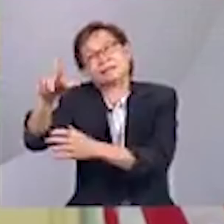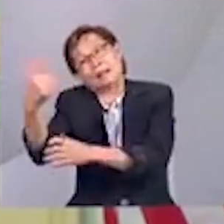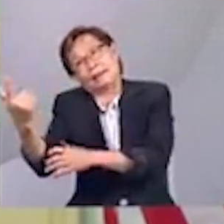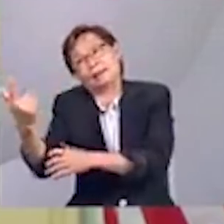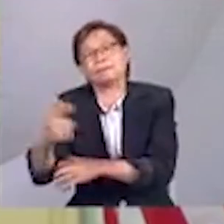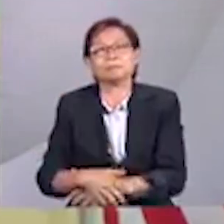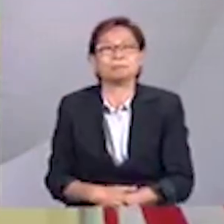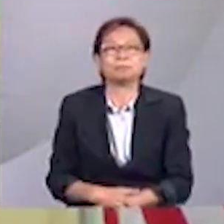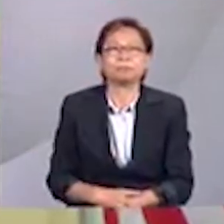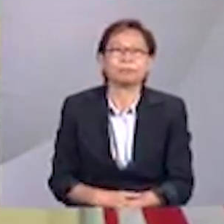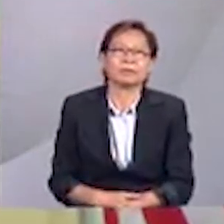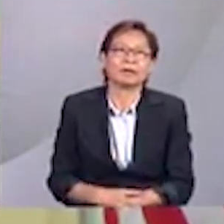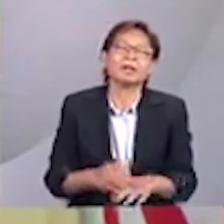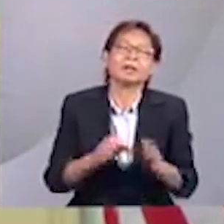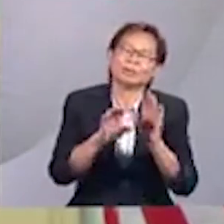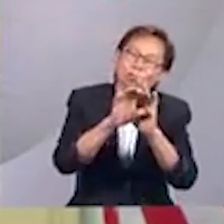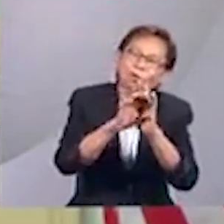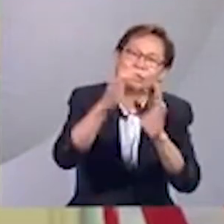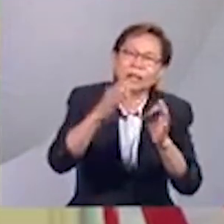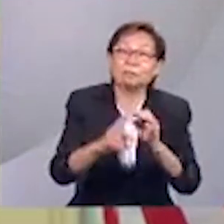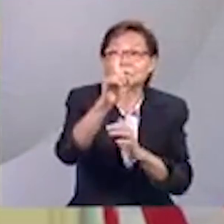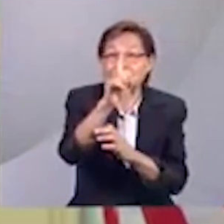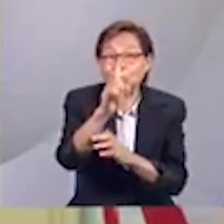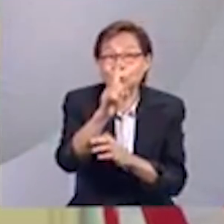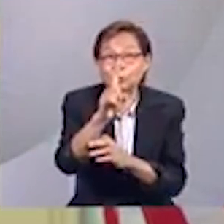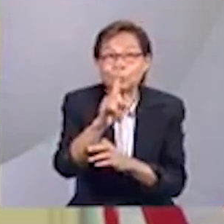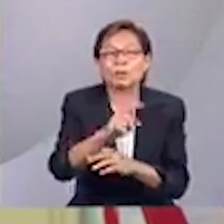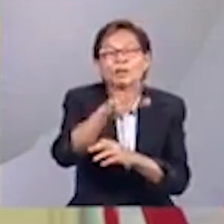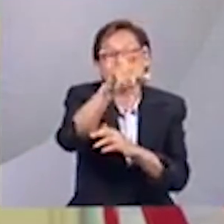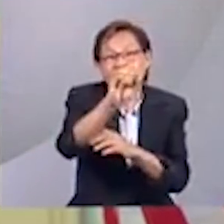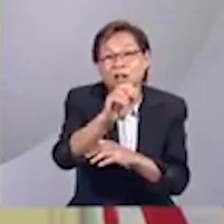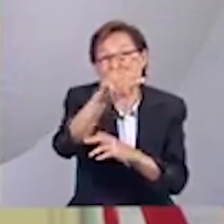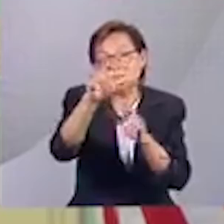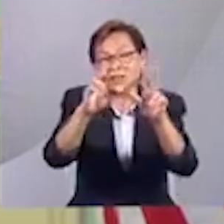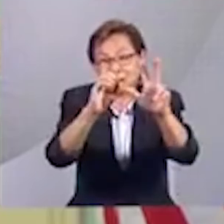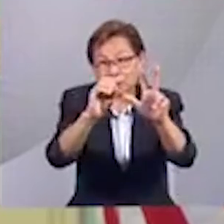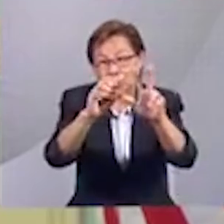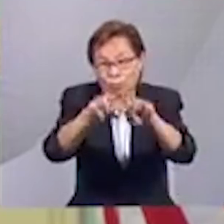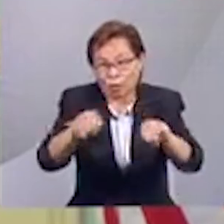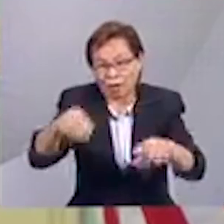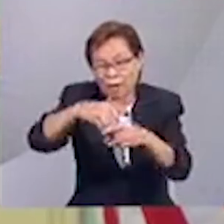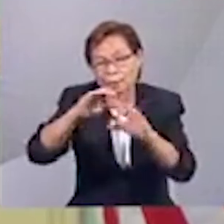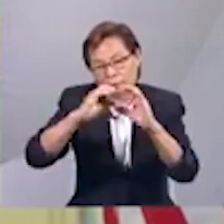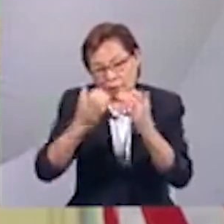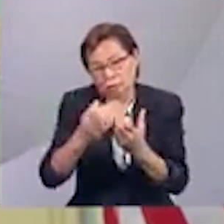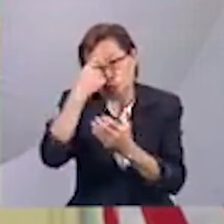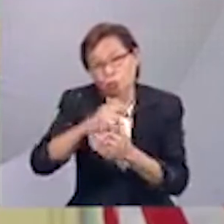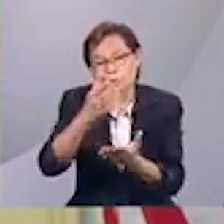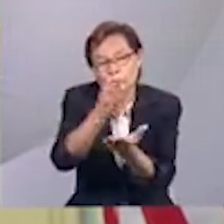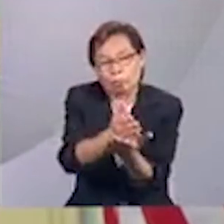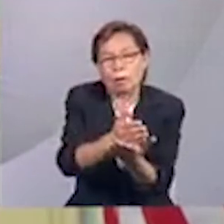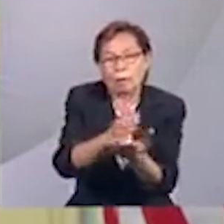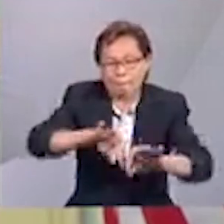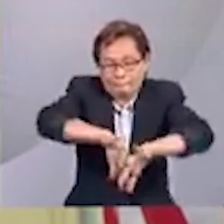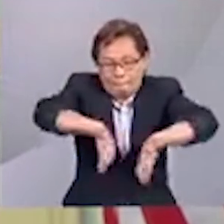berikutnya. Katakanlah dalam satu kes lagi ada 30 orang pelajar dalam satu kelas. Maka untuk bahagikan dua